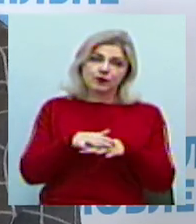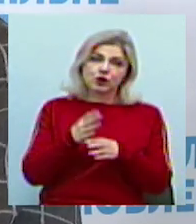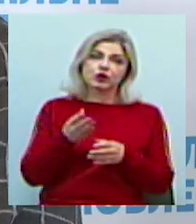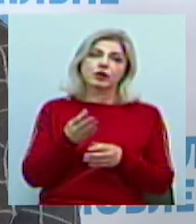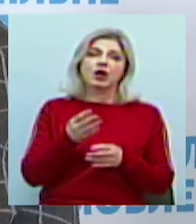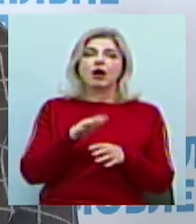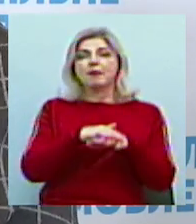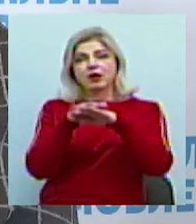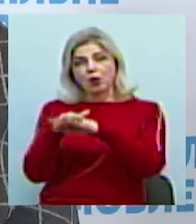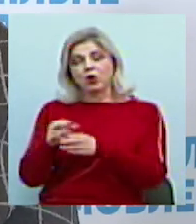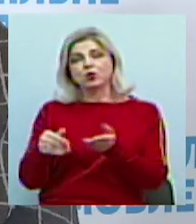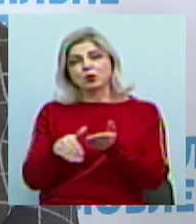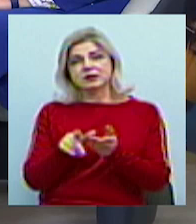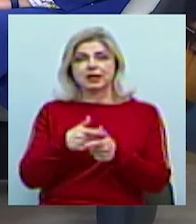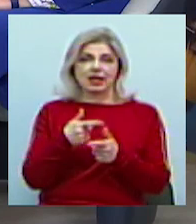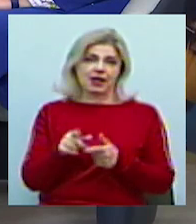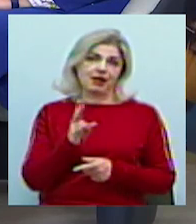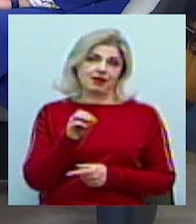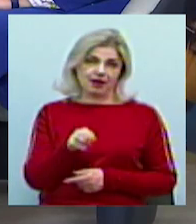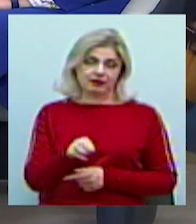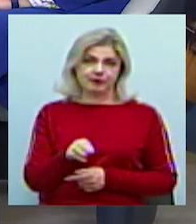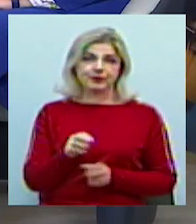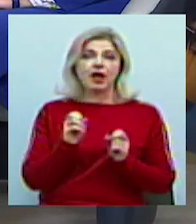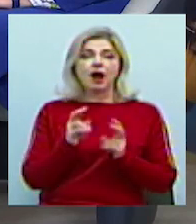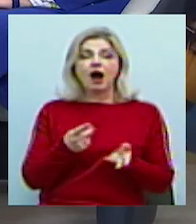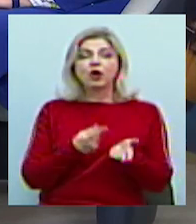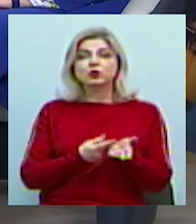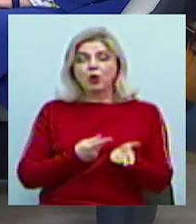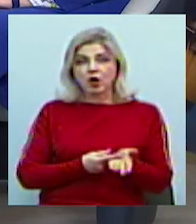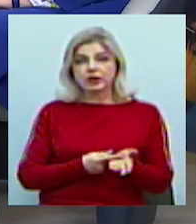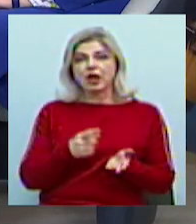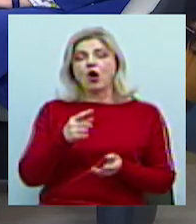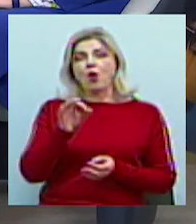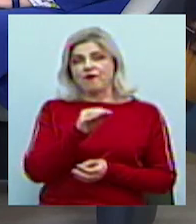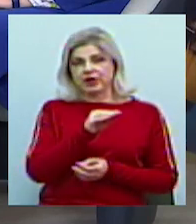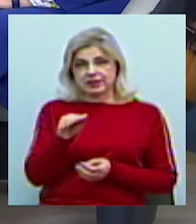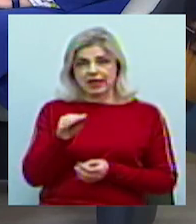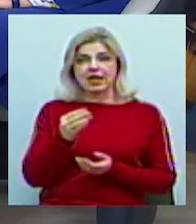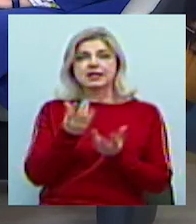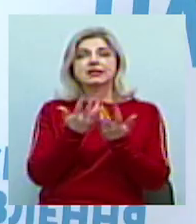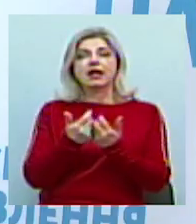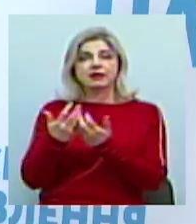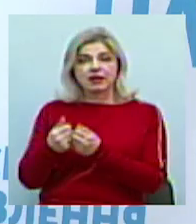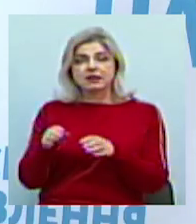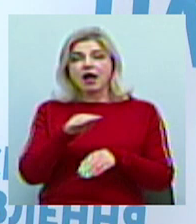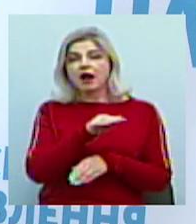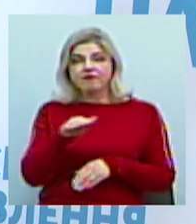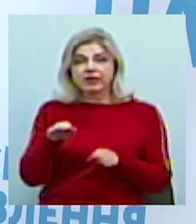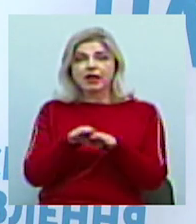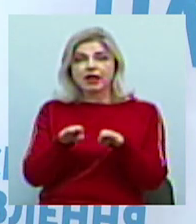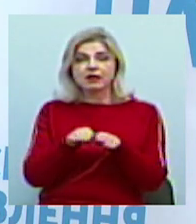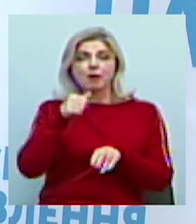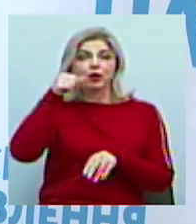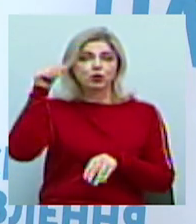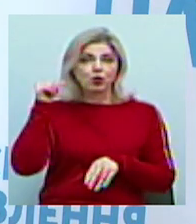надавачам послуг чи ні. Як свідчать офіційні дані Державної служби статистики, у порівнянні з періодом минулого року сума